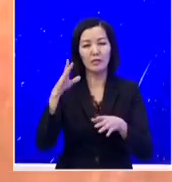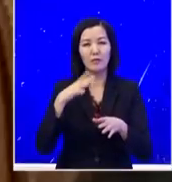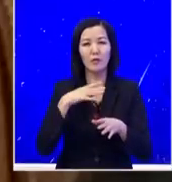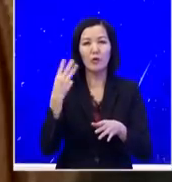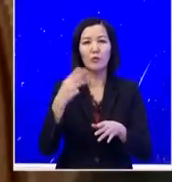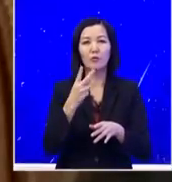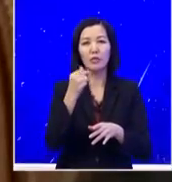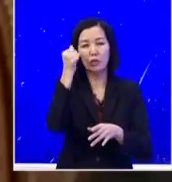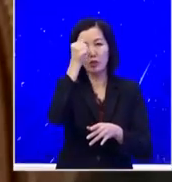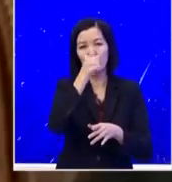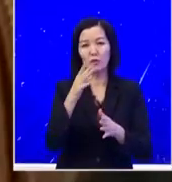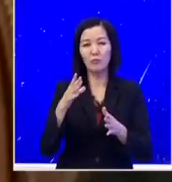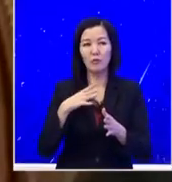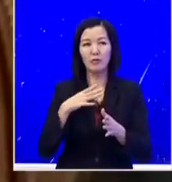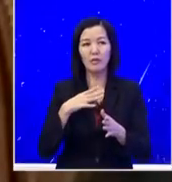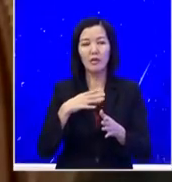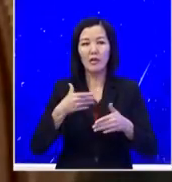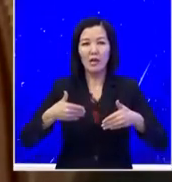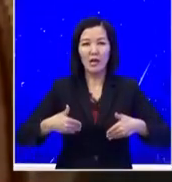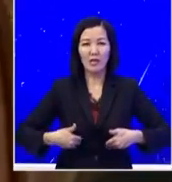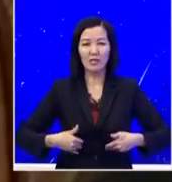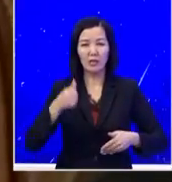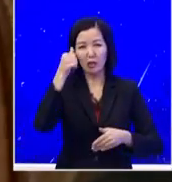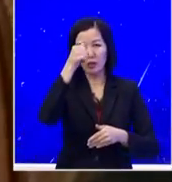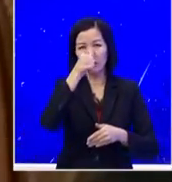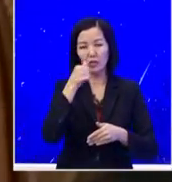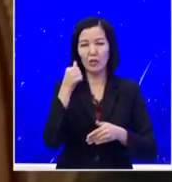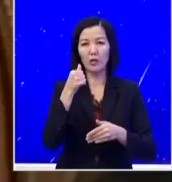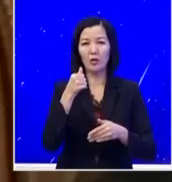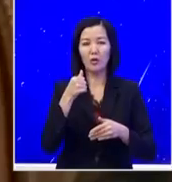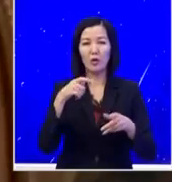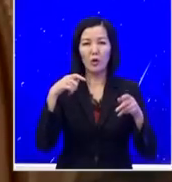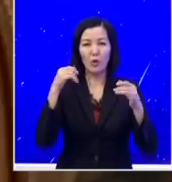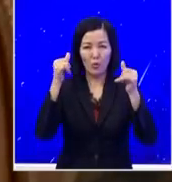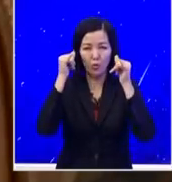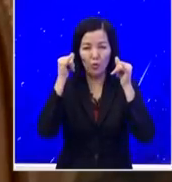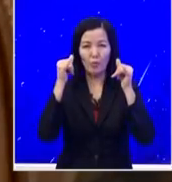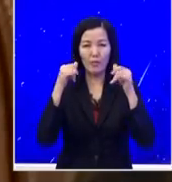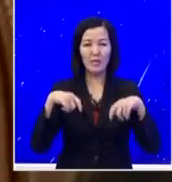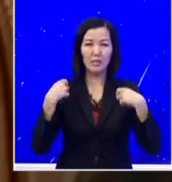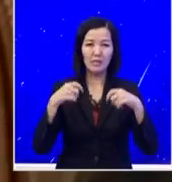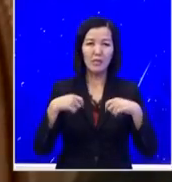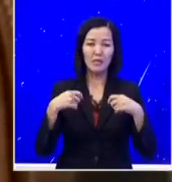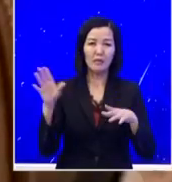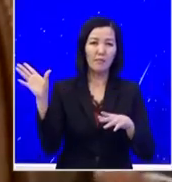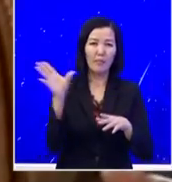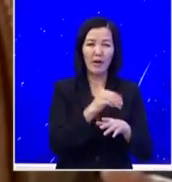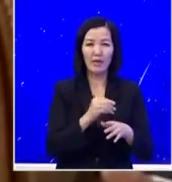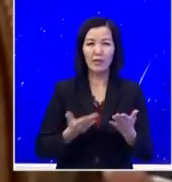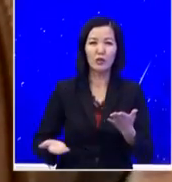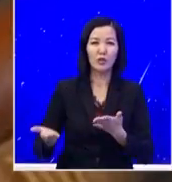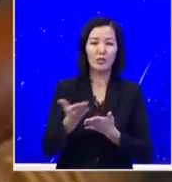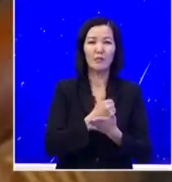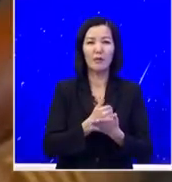34 жыл болғанда жаңағы Калашниковский қаулы шықты. Қоймен сиырды бір күнде таразыға апарып бұрды да өткізіп алды. Ел енді қайда